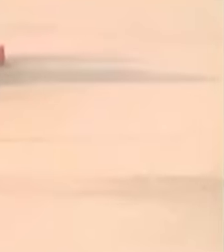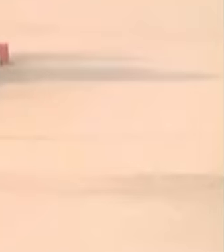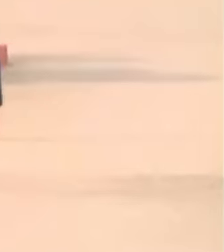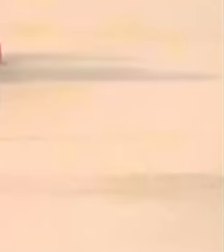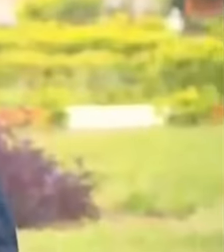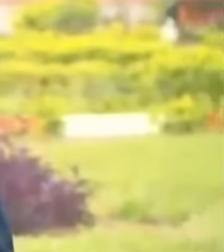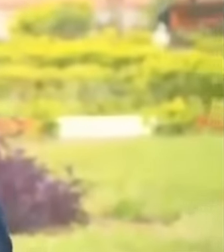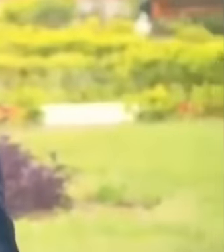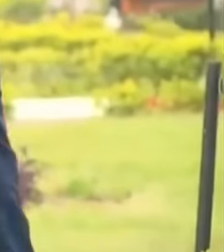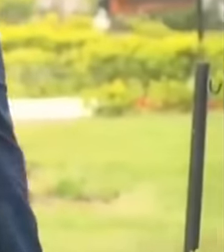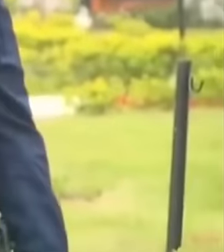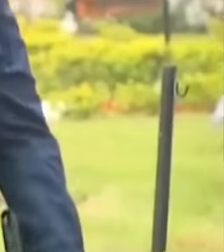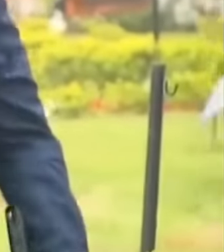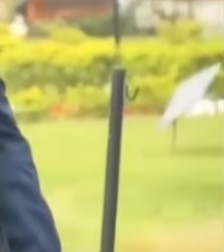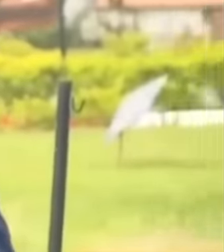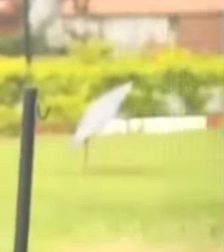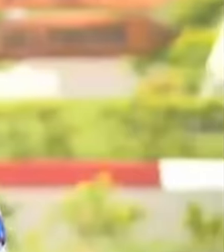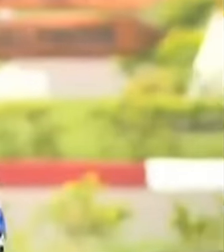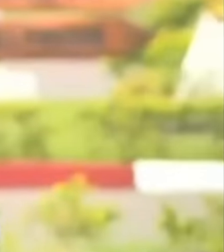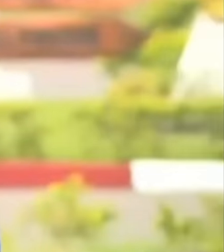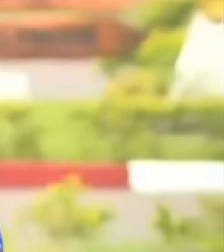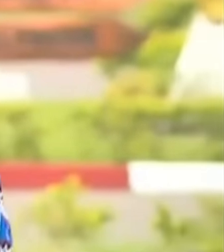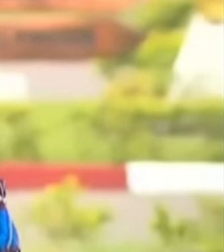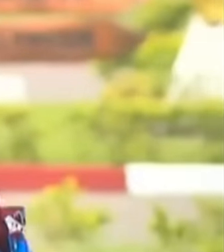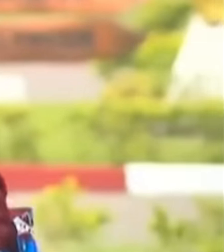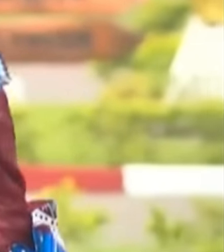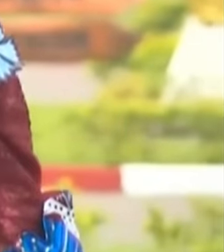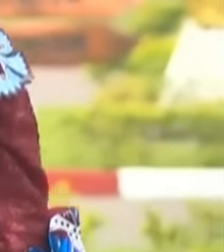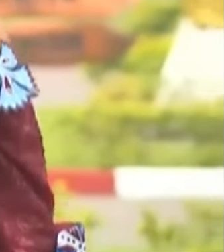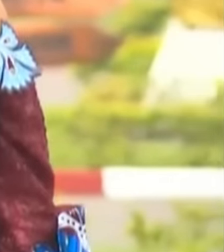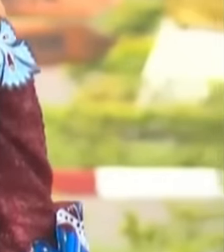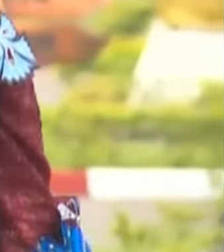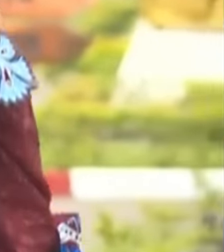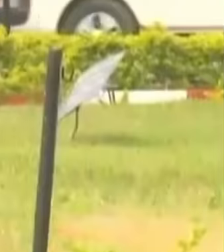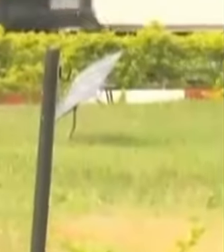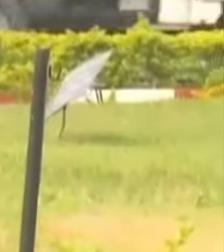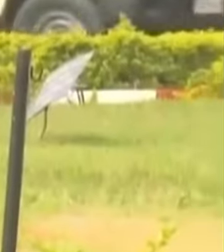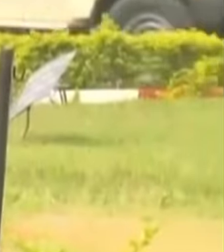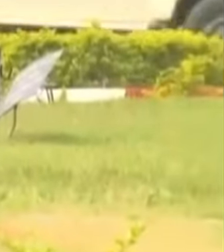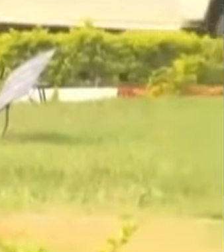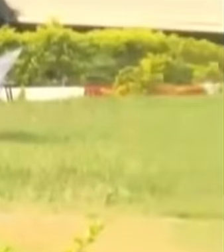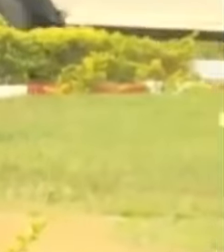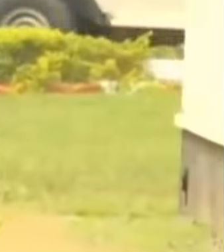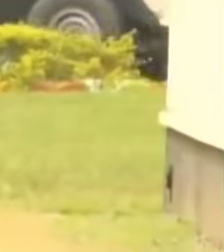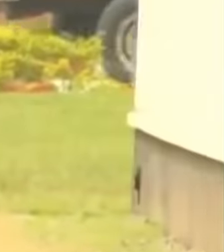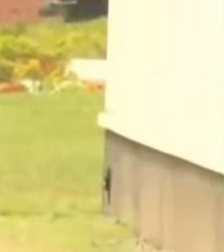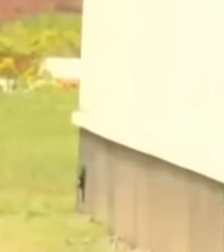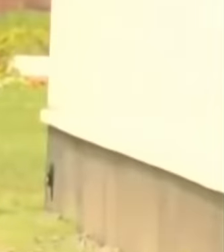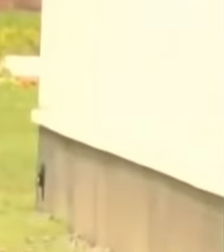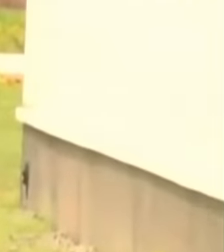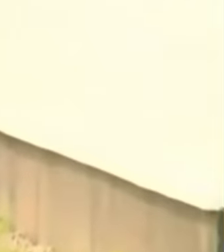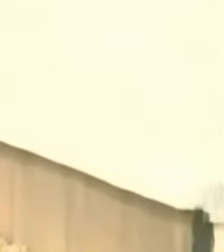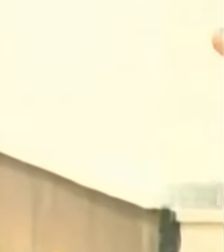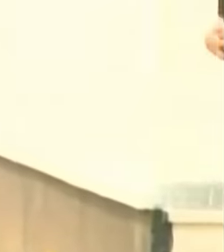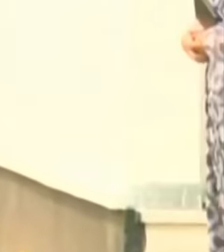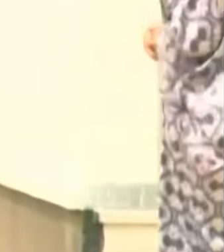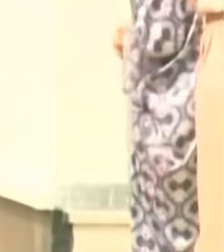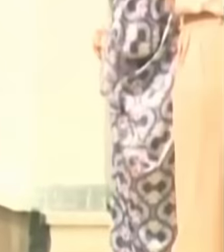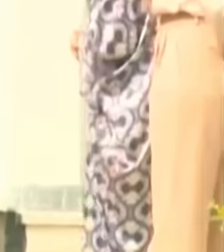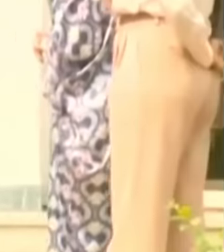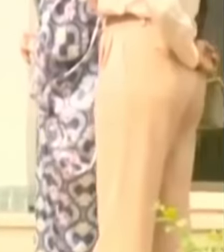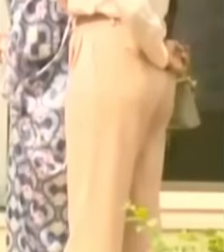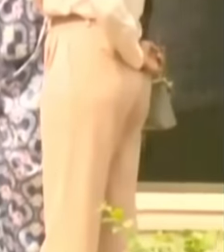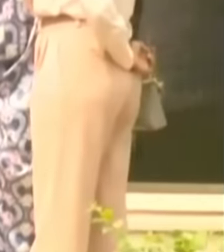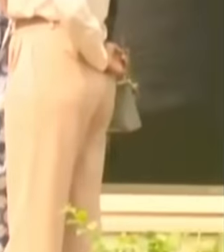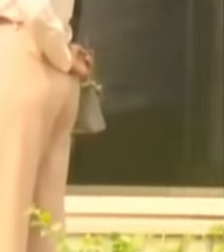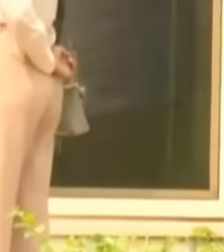aux allures de rentrée des classes a également été marquée par la présence du nouveau directeur du cabinet du chef de l'État, Anthony Kinzo, nommé il y a